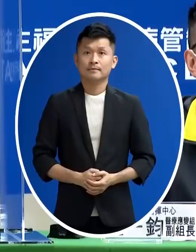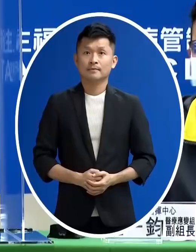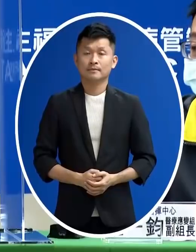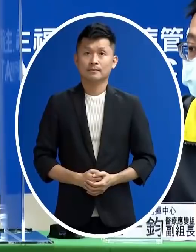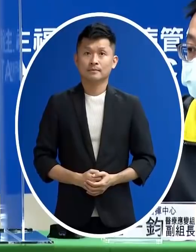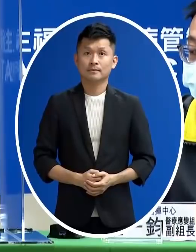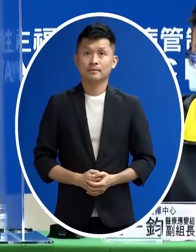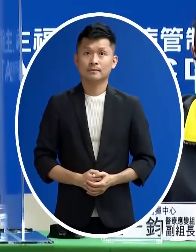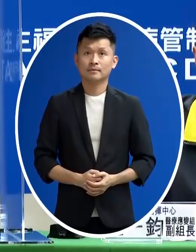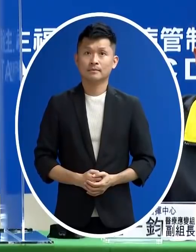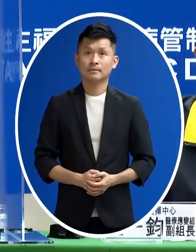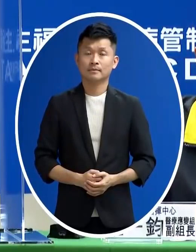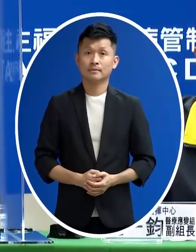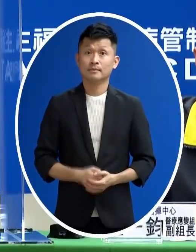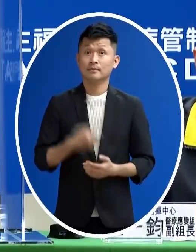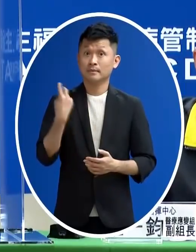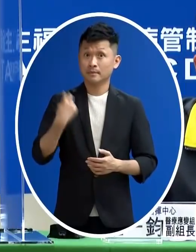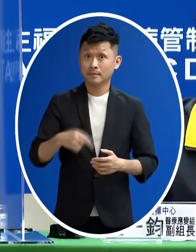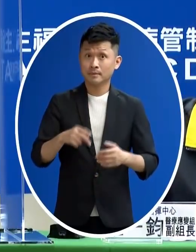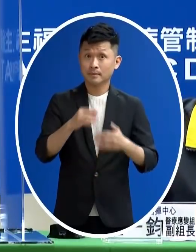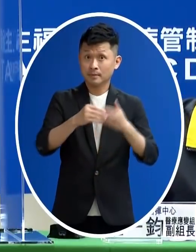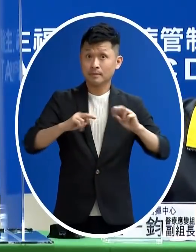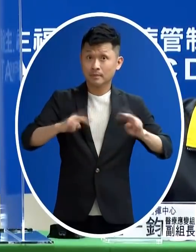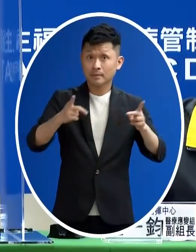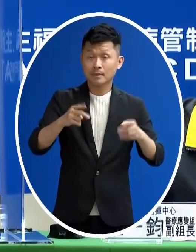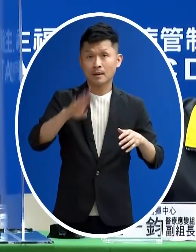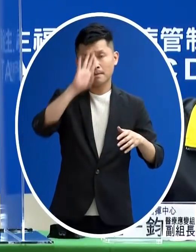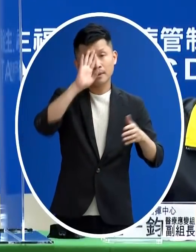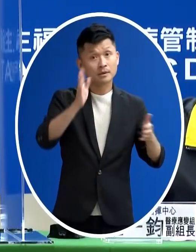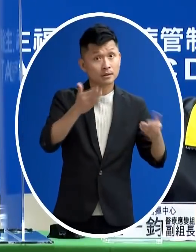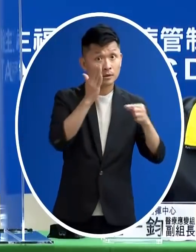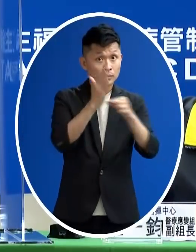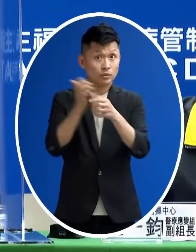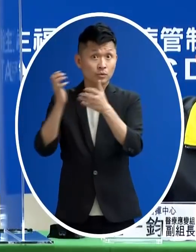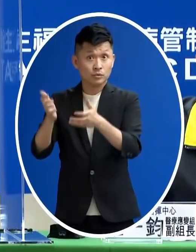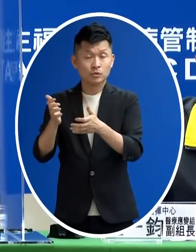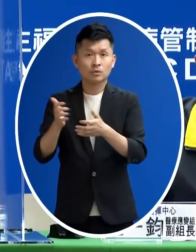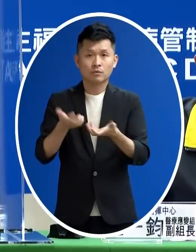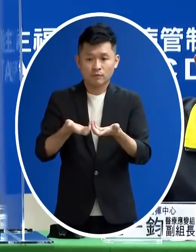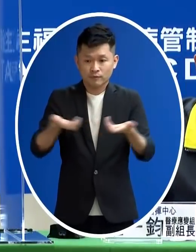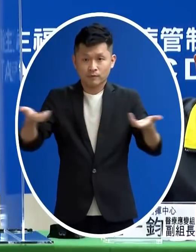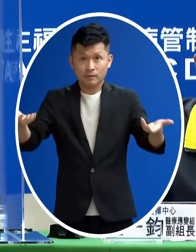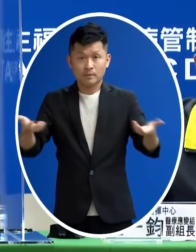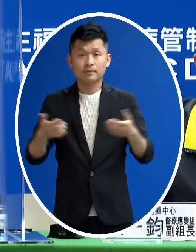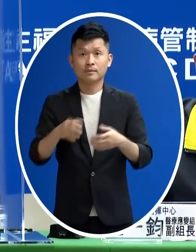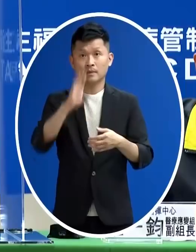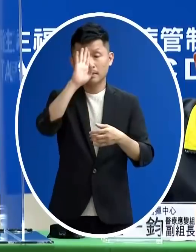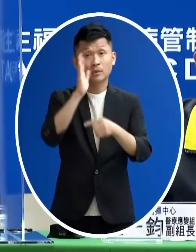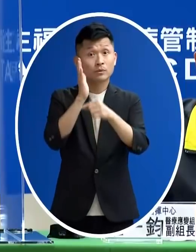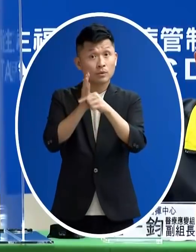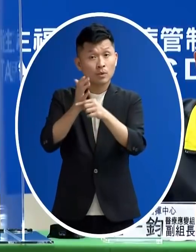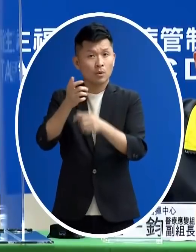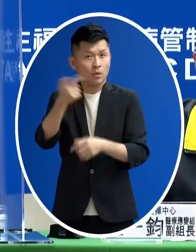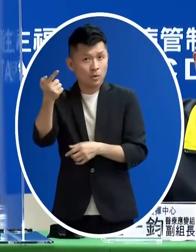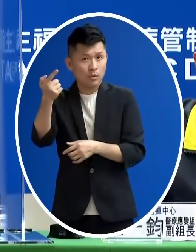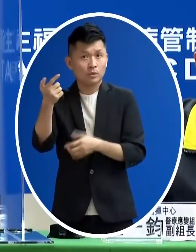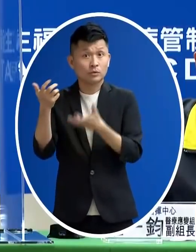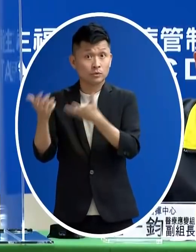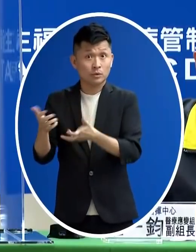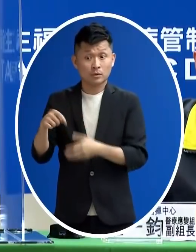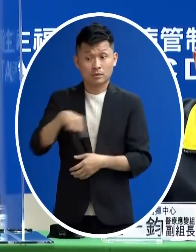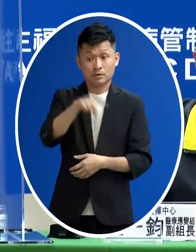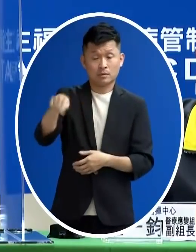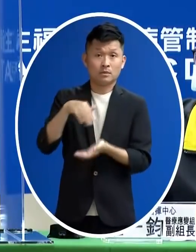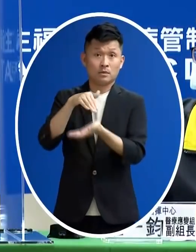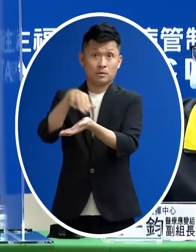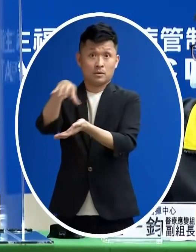将也修订哈那轻重症的分流的情况，那当然重症跟中症哈都会收到